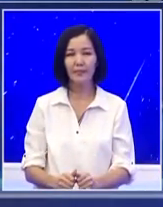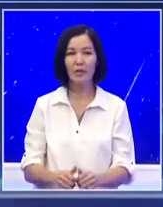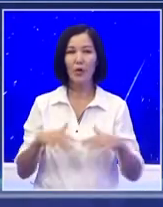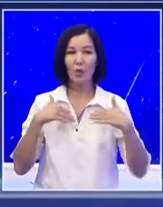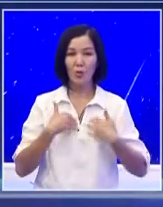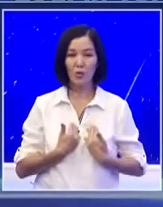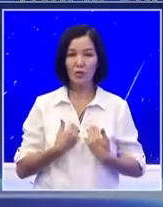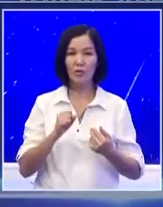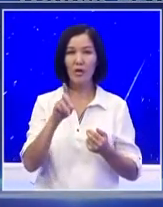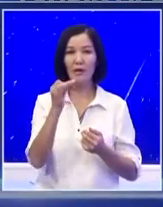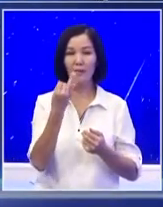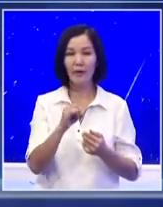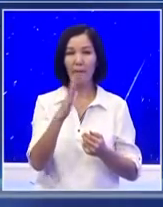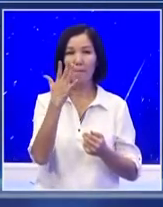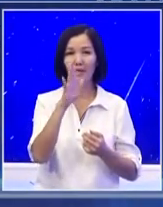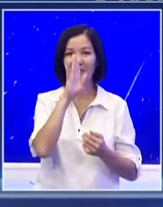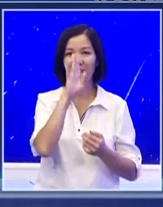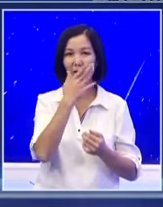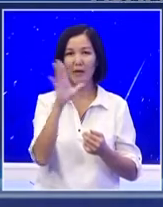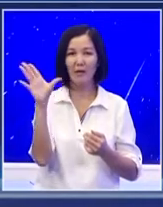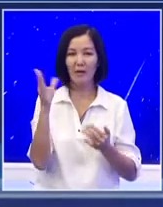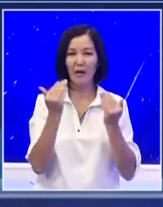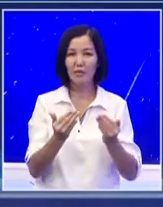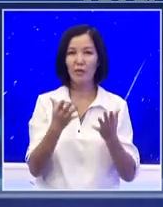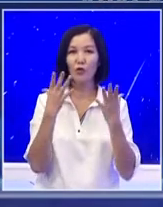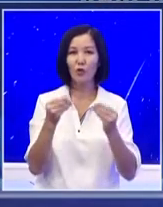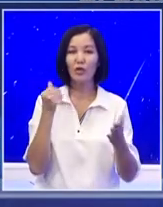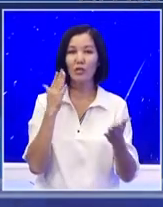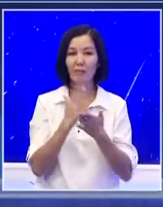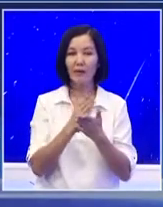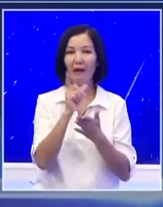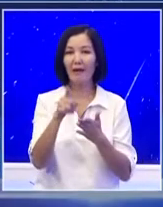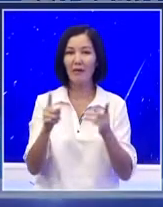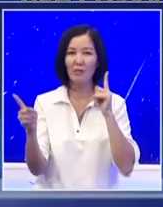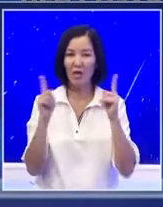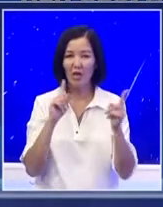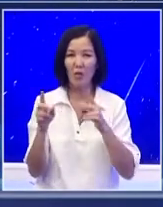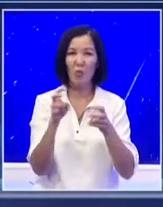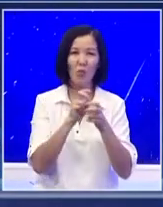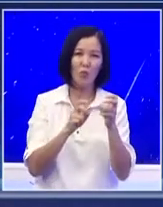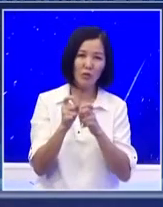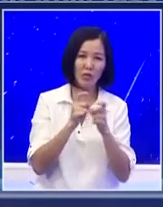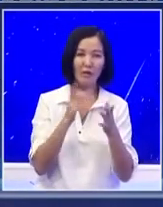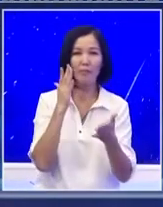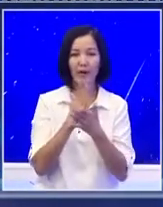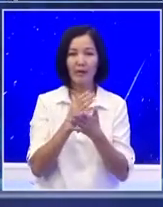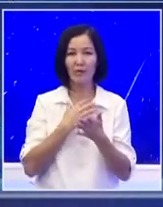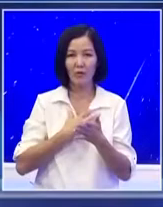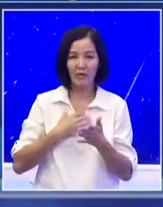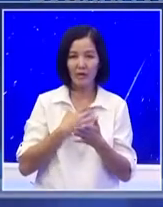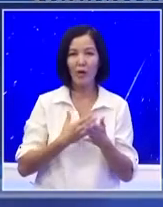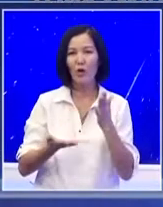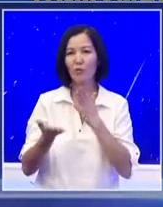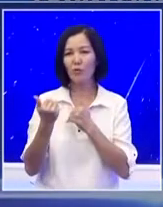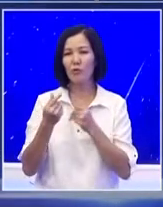Өкінішке қарай Абай айтқан бес дұшпаннан арылып болған жоқпыз. Азаматтарымыздың арасында жалқаулық пен сөзуарлық жиі кездесетіні қынжылтады. Бұлар